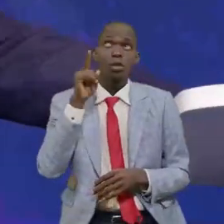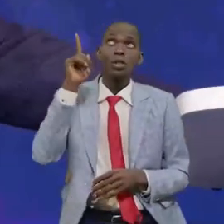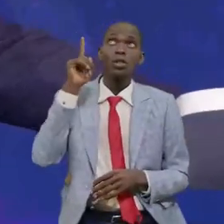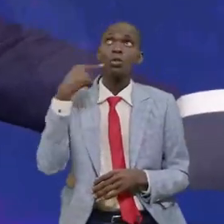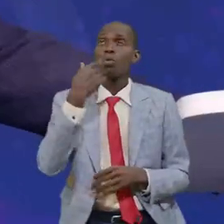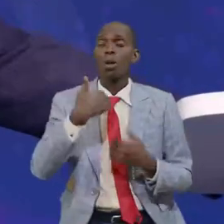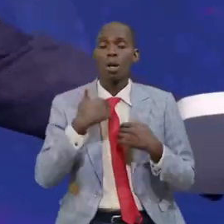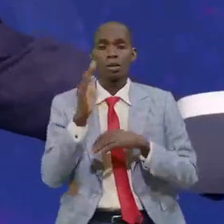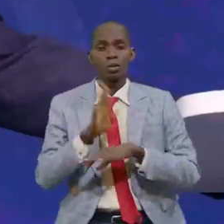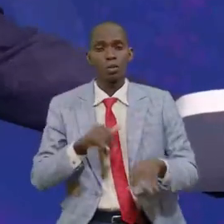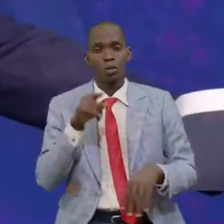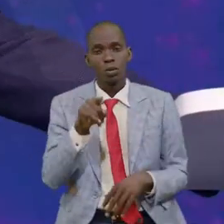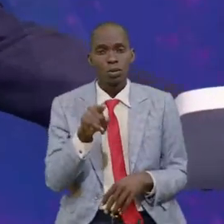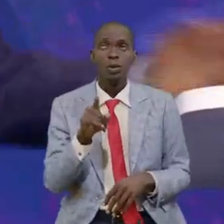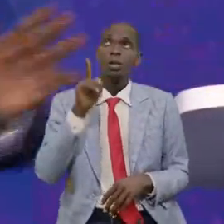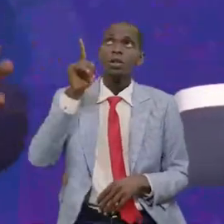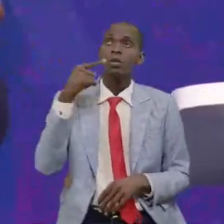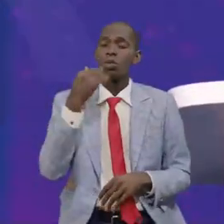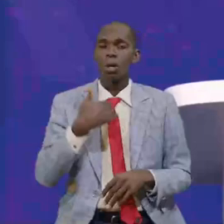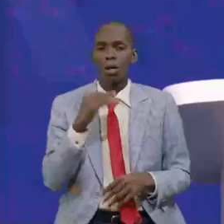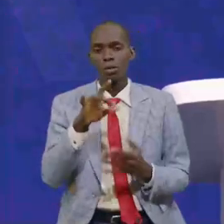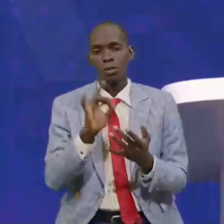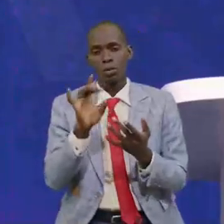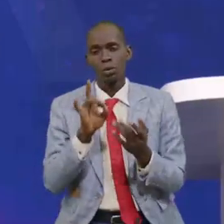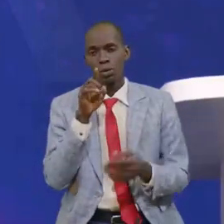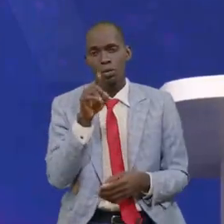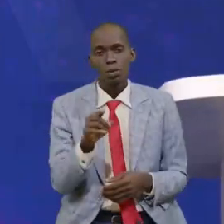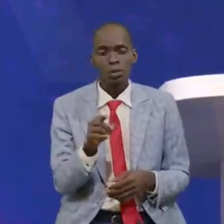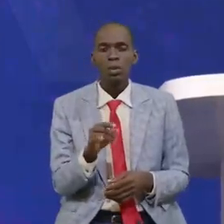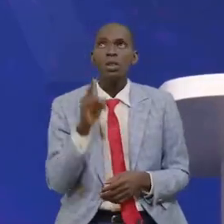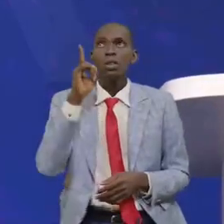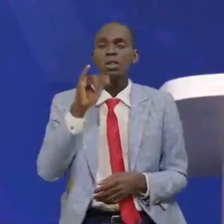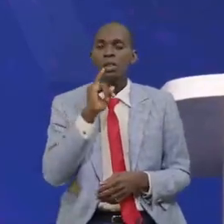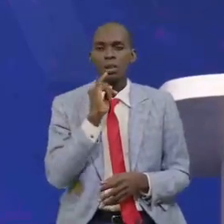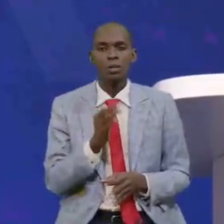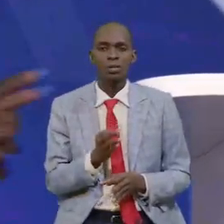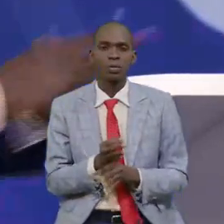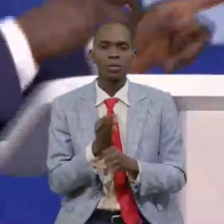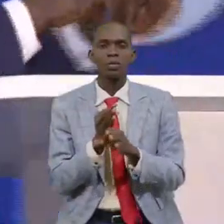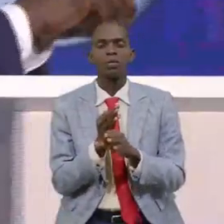appelé et celui qui vous a établi est fidèle.